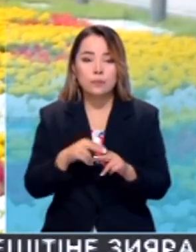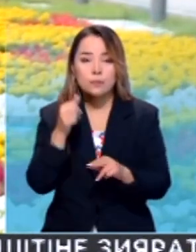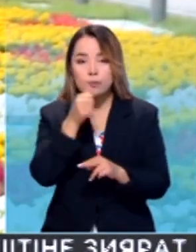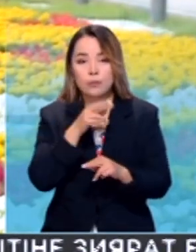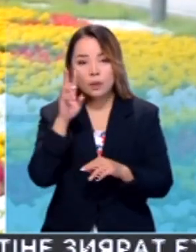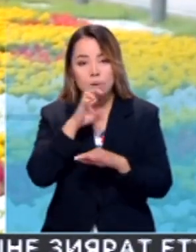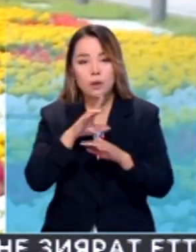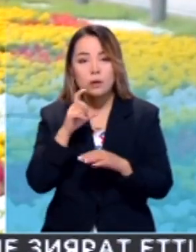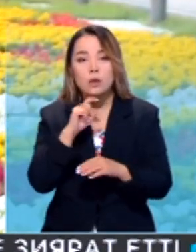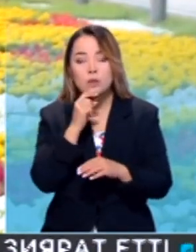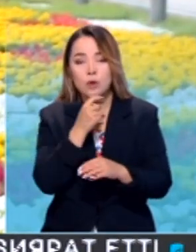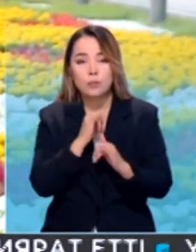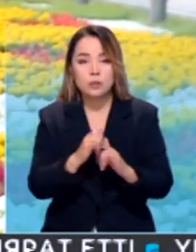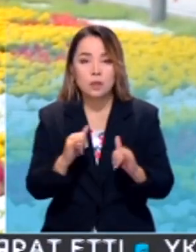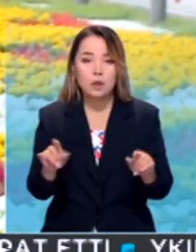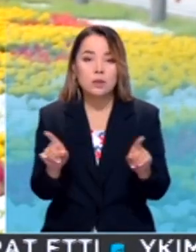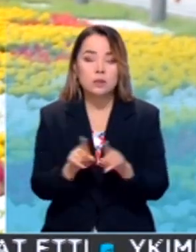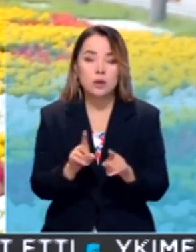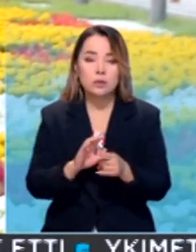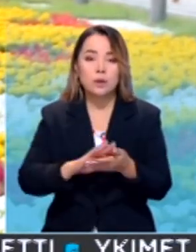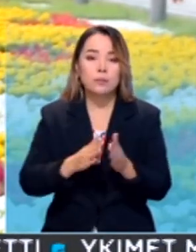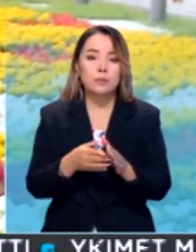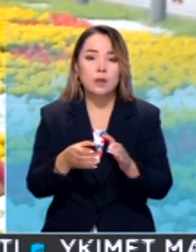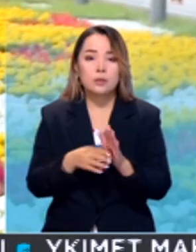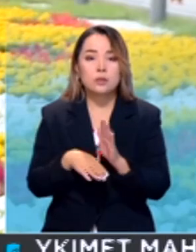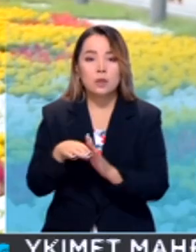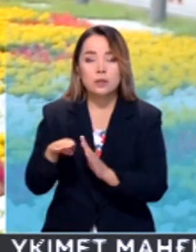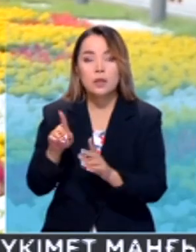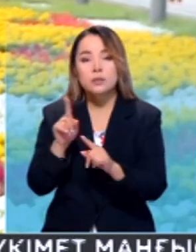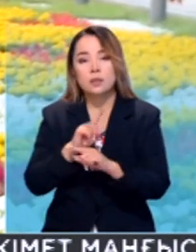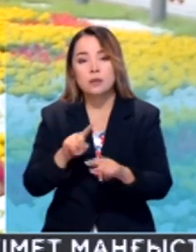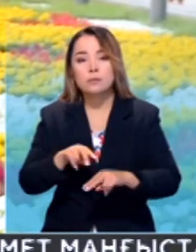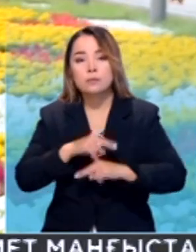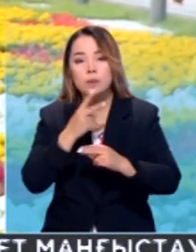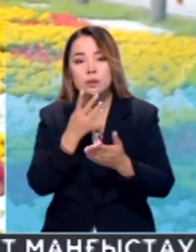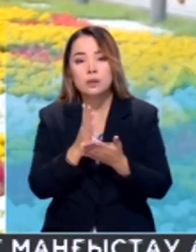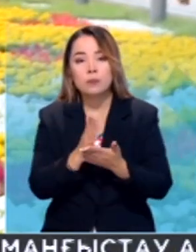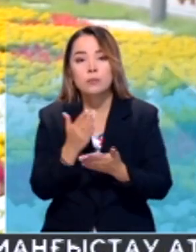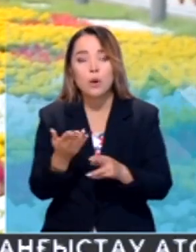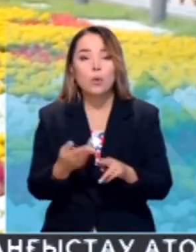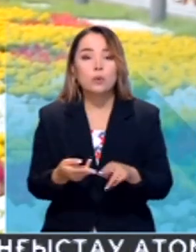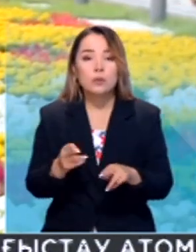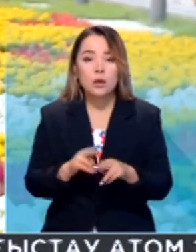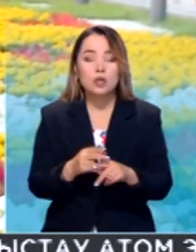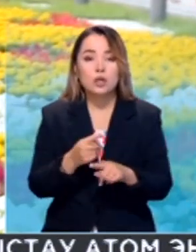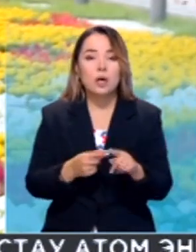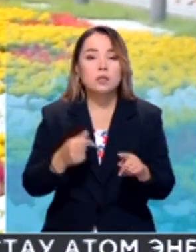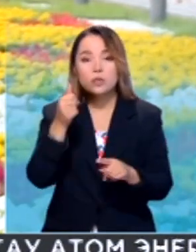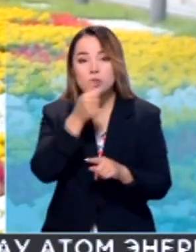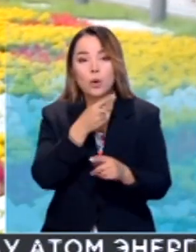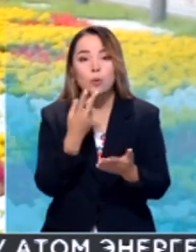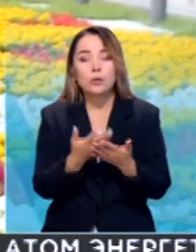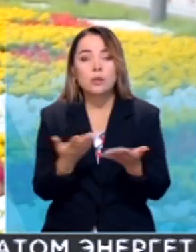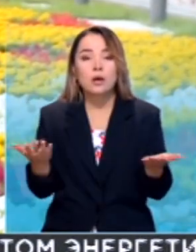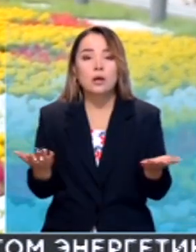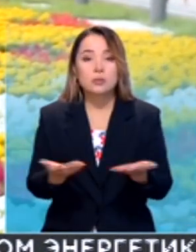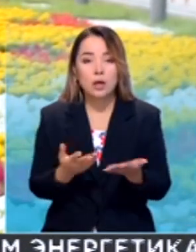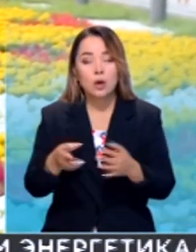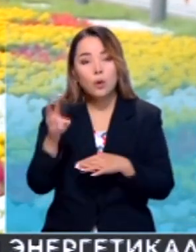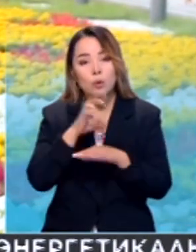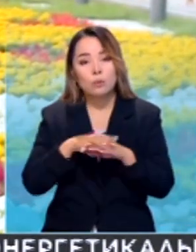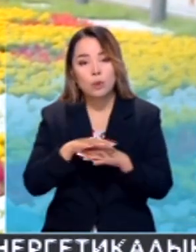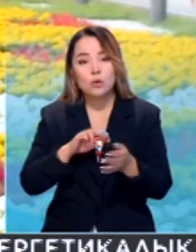ел экономикасын дамытып, халықтың әл-ауқатын арттыруға ерекше басымдық берілген. Сонымен жарты жылдағы көрсеткіш қандай?